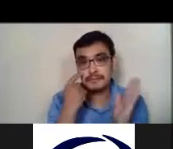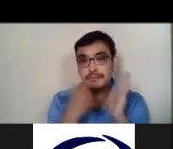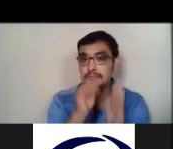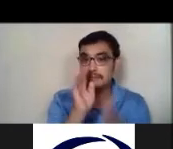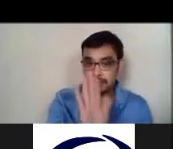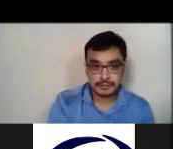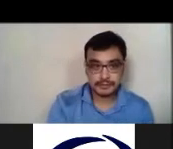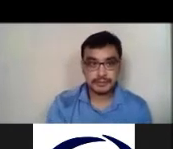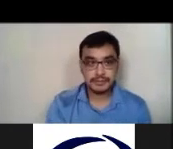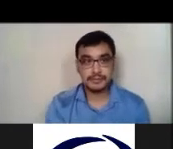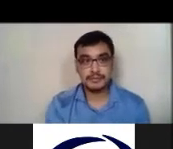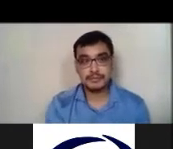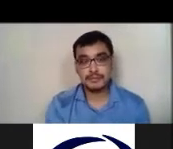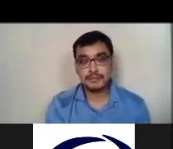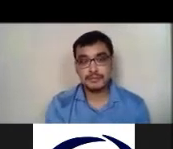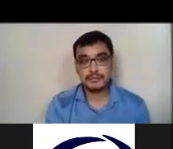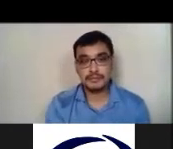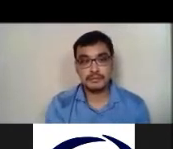स्लाइड.